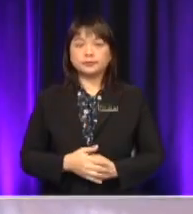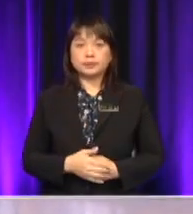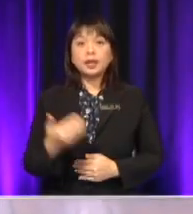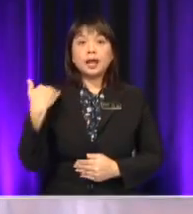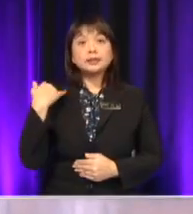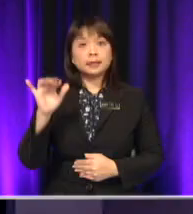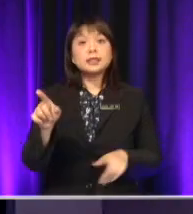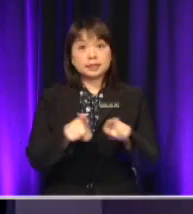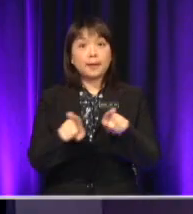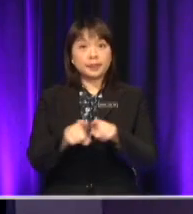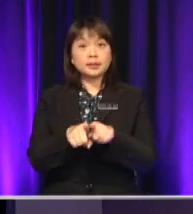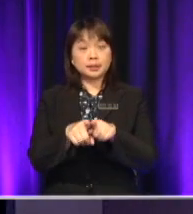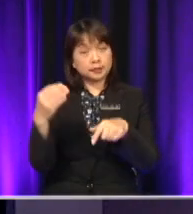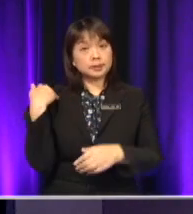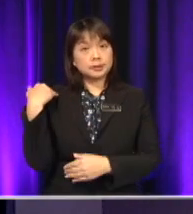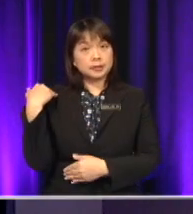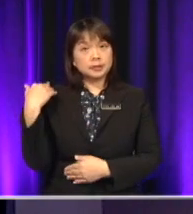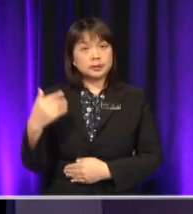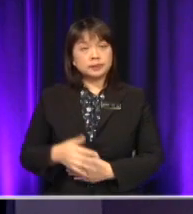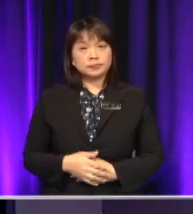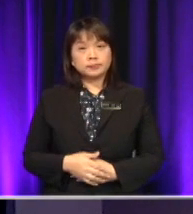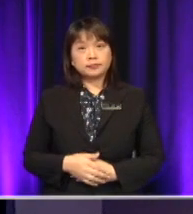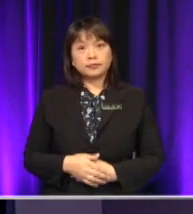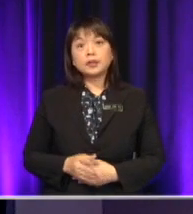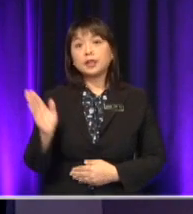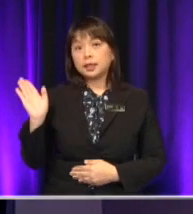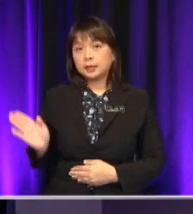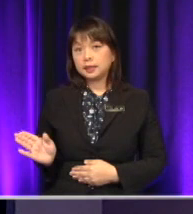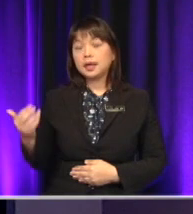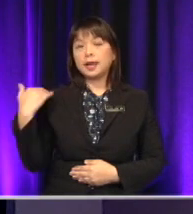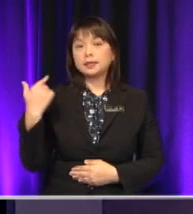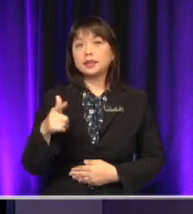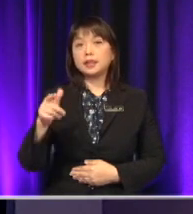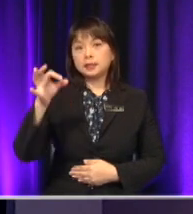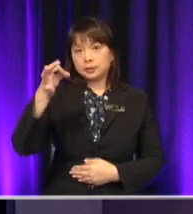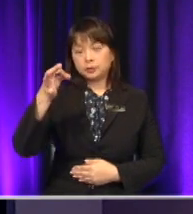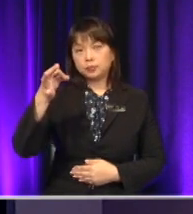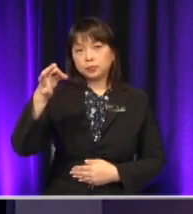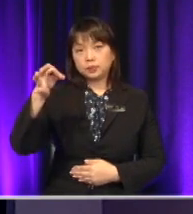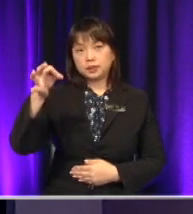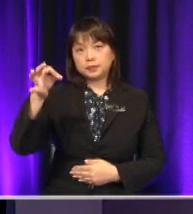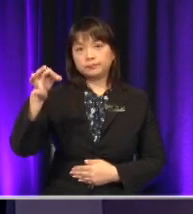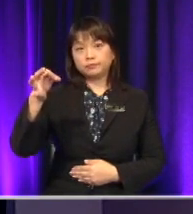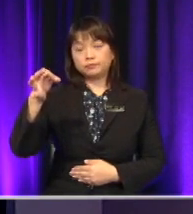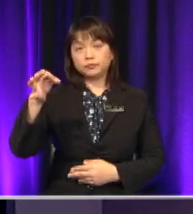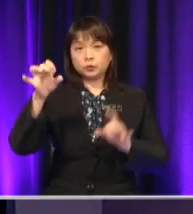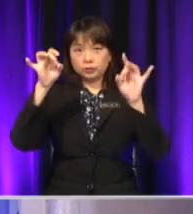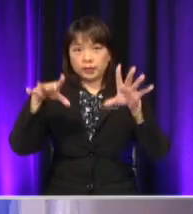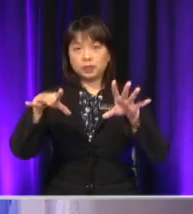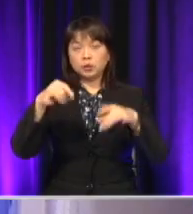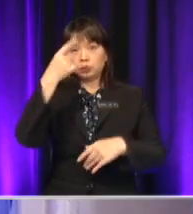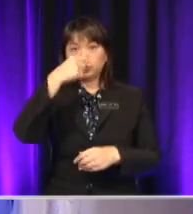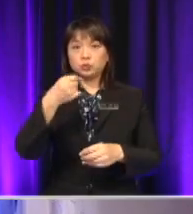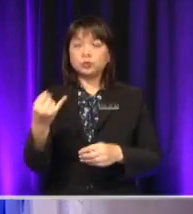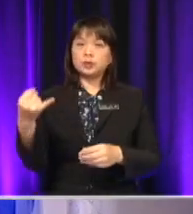dengan dia tu? Yang serupa, yang itu kita kecil panggil sedikit. dia adalah tabung uji. Uji. Tabung uji untuk mengisi bahan